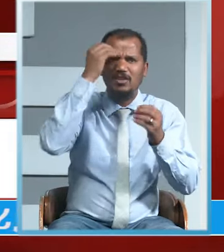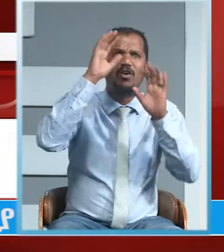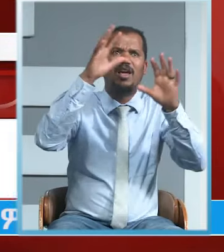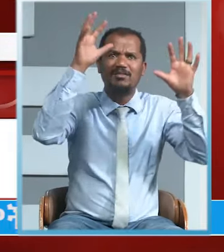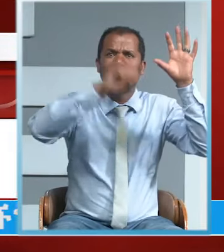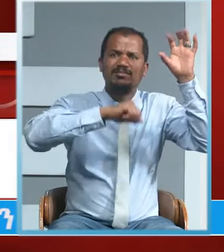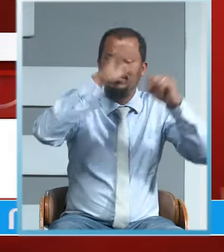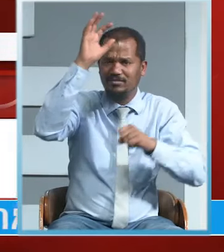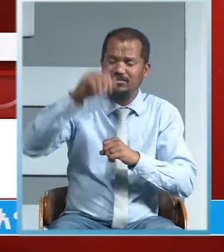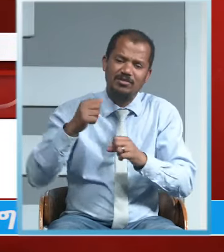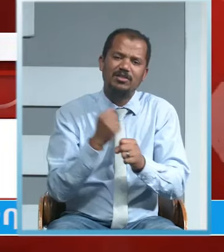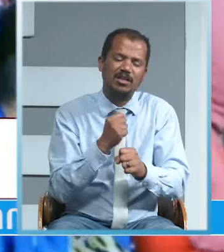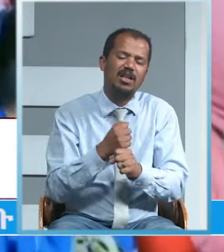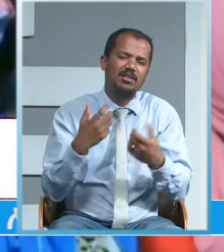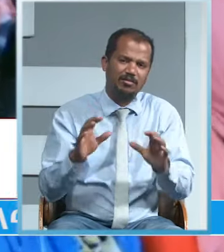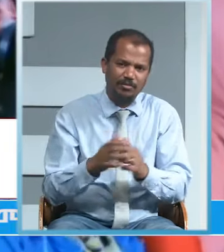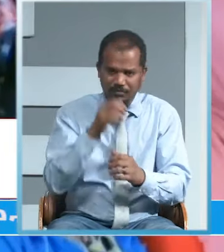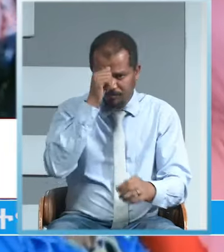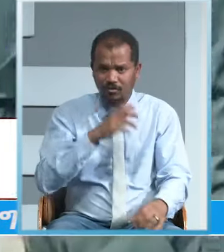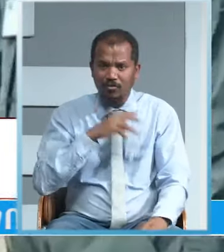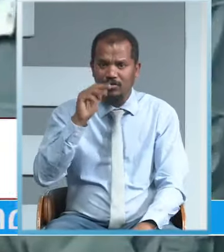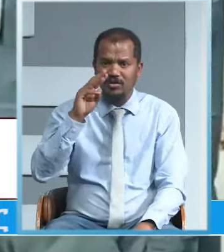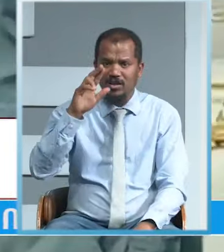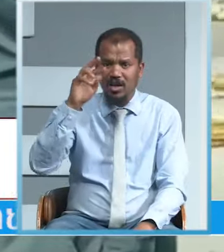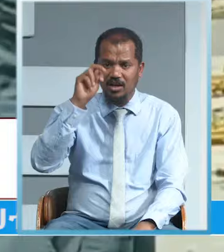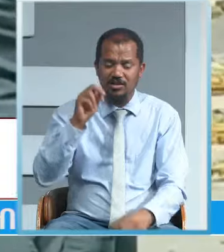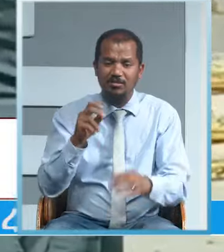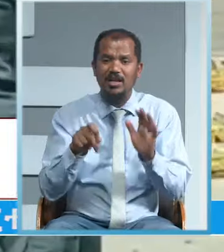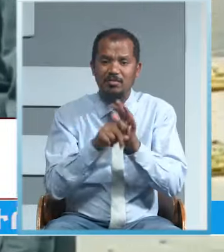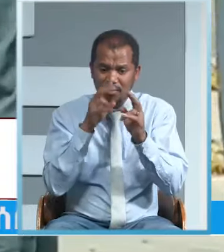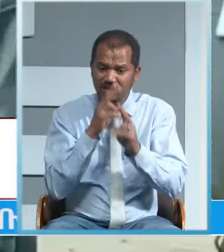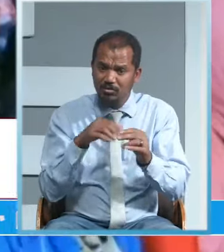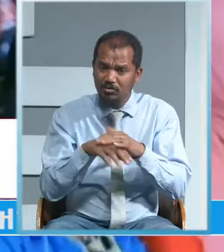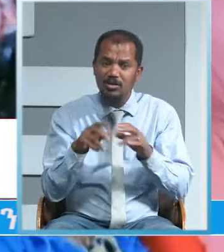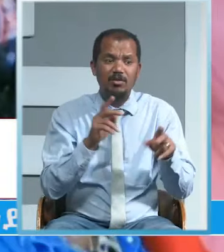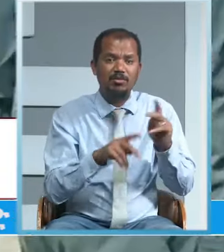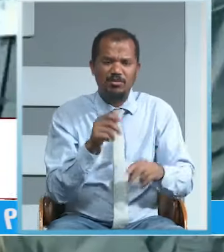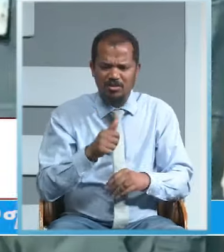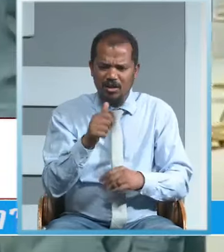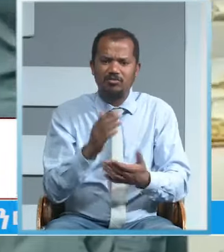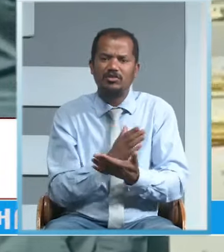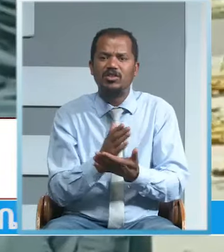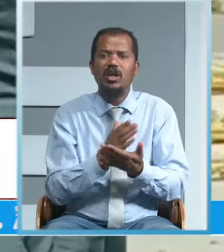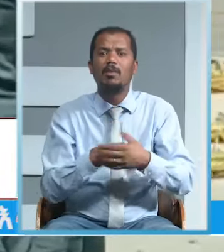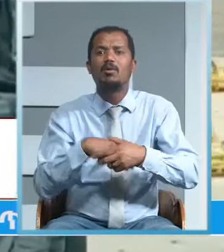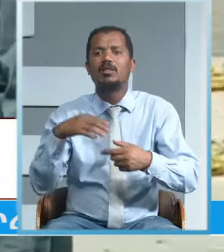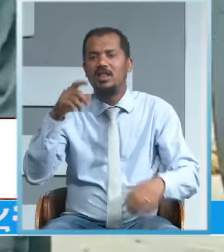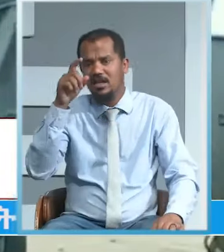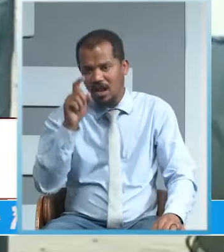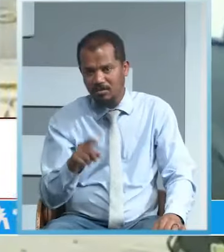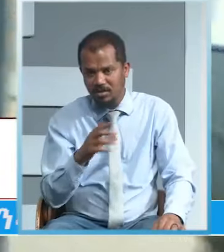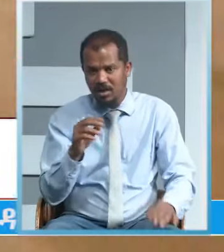ስራ አከናውኗል ማለት ነው። አቶ ምስራች በደንብ ማስከበር ሂደት ውስጥ ህብረተሰቡም የራሱን ድርሻ መወጣት